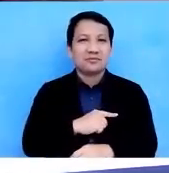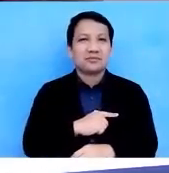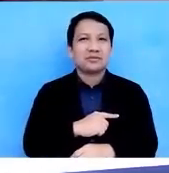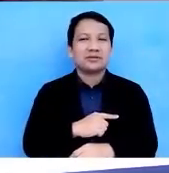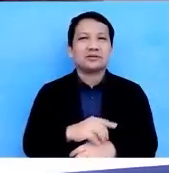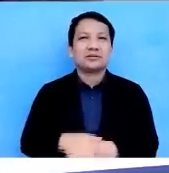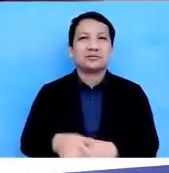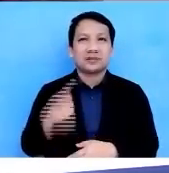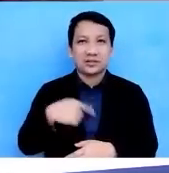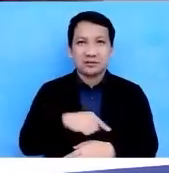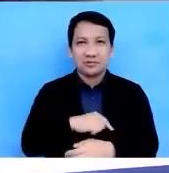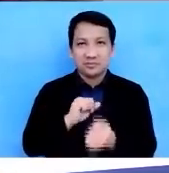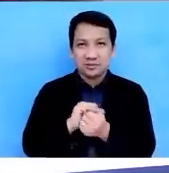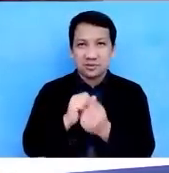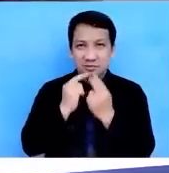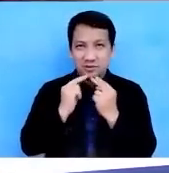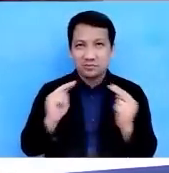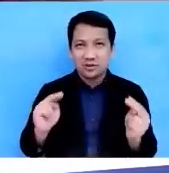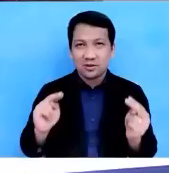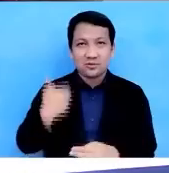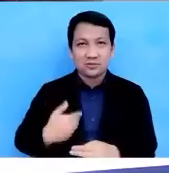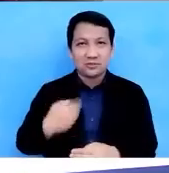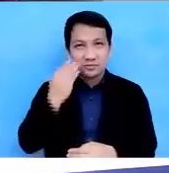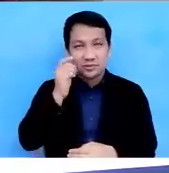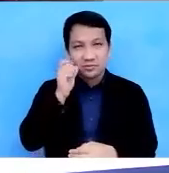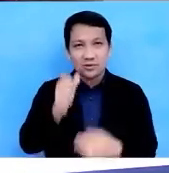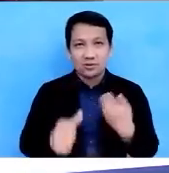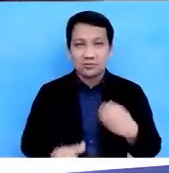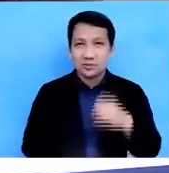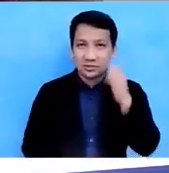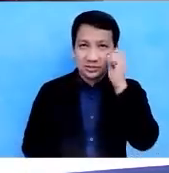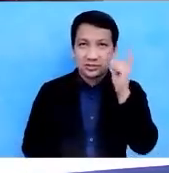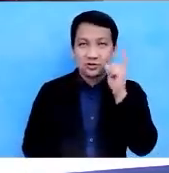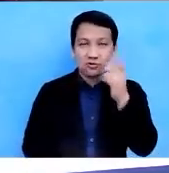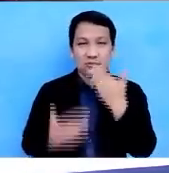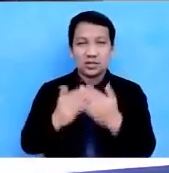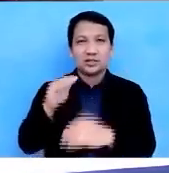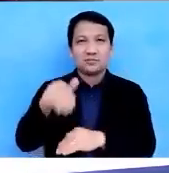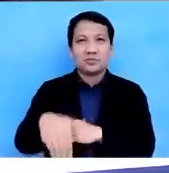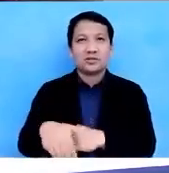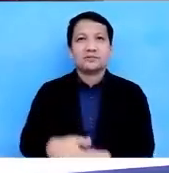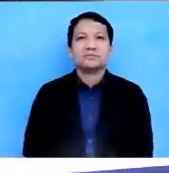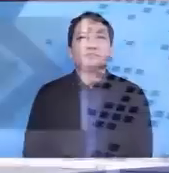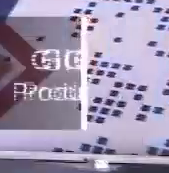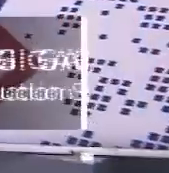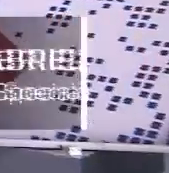ng matalinong opinion. Kami yung kasangka sa pagbalita. Ako po si Mayan Los Baños. Ako lang po si Edlingao. Magandang gabi.